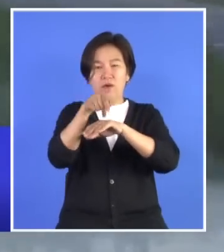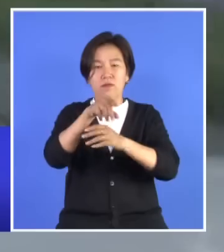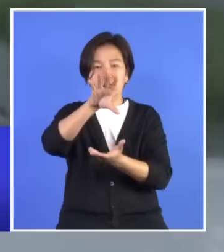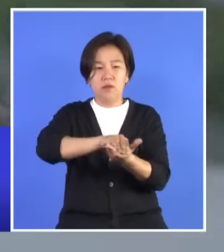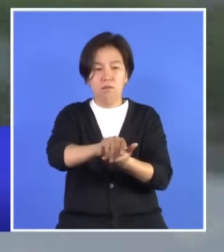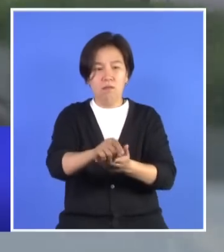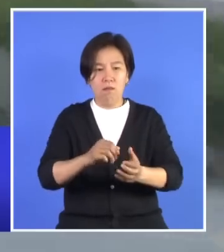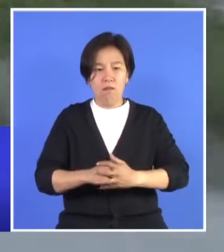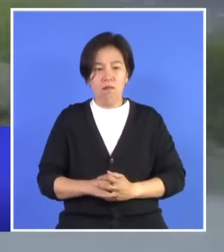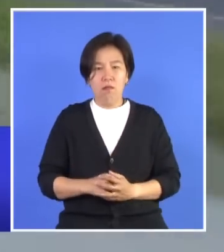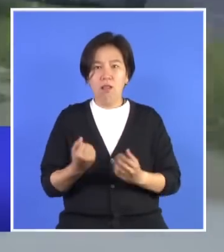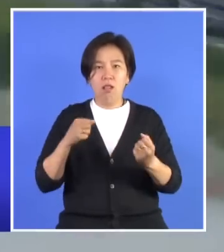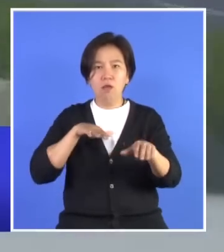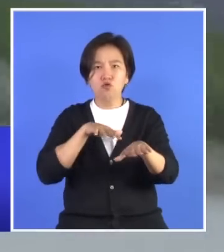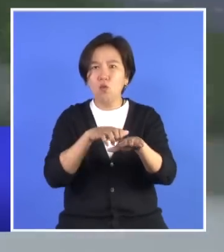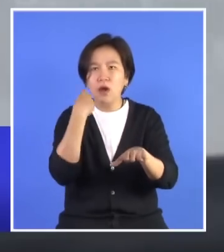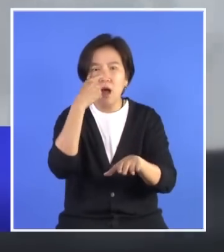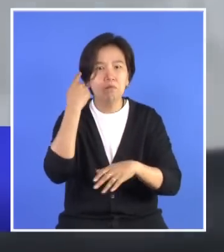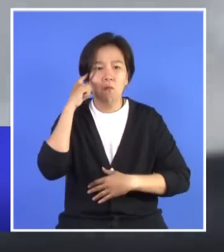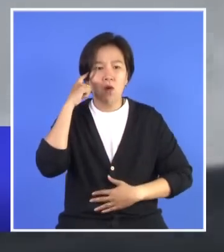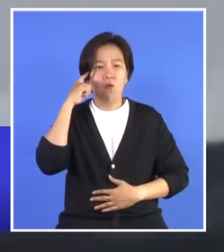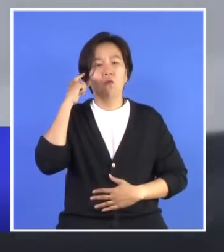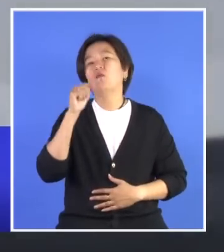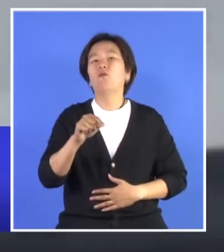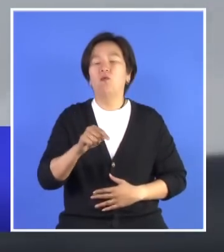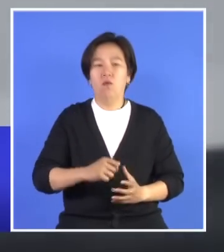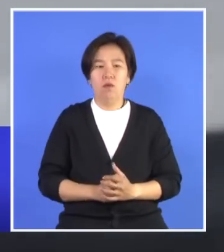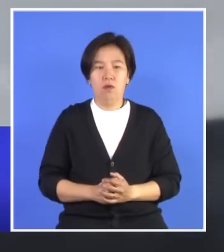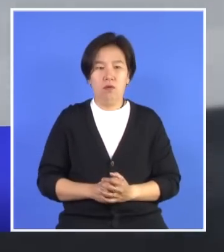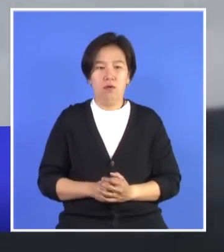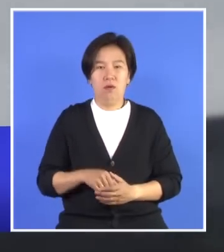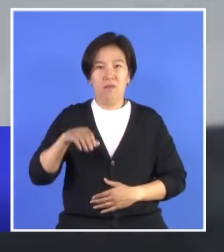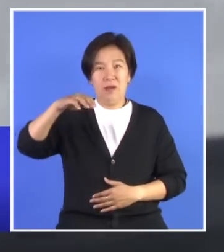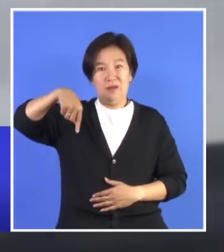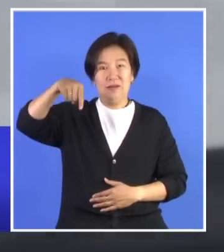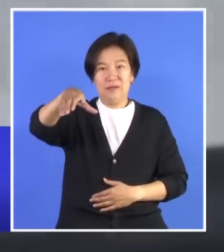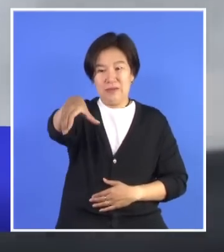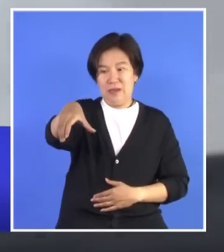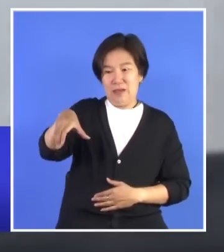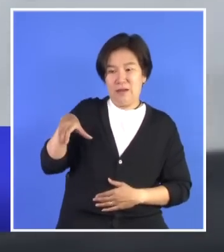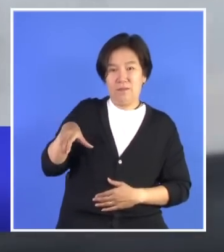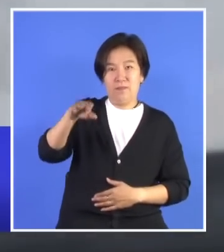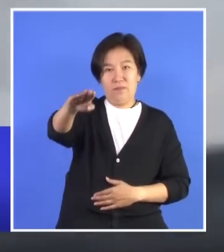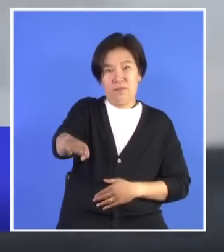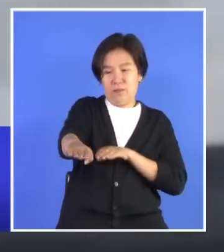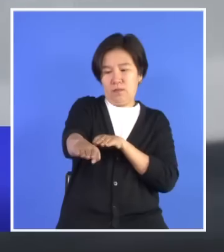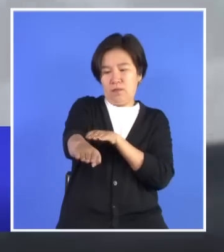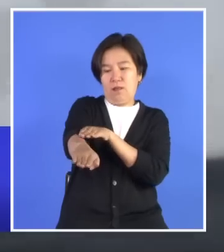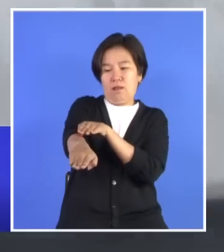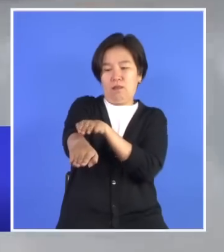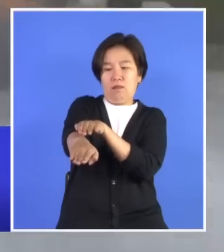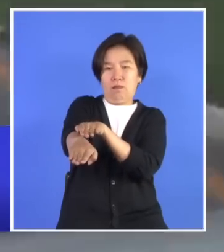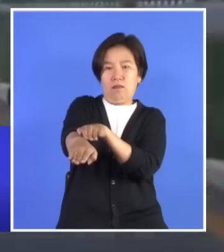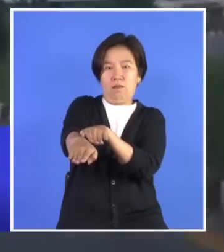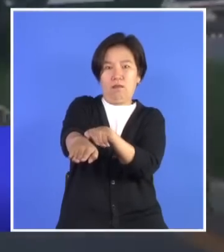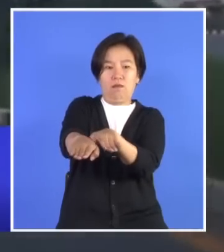อเนื่องนู่นนะเขาจะไปชนกับใครหรือเปล่า ใช่แล้วถึงไหน คือขึ้นฟุตบาทไปแล้ว ขึ้ นเกาะกลางแล ้ ว ไม่สนนะเนี่ยฮะปีนฟุตบาทไปเกาะกลางถนนเ